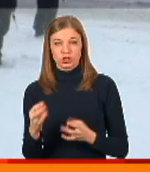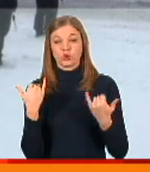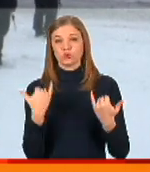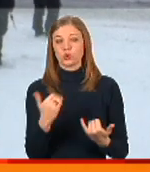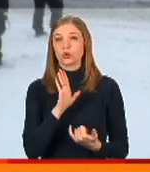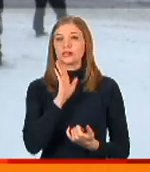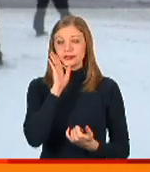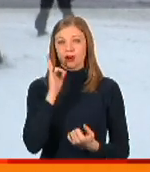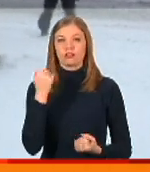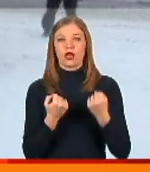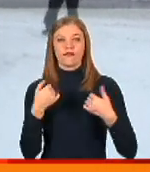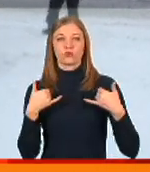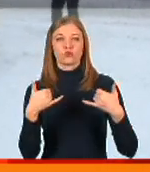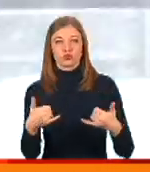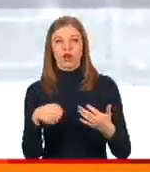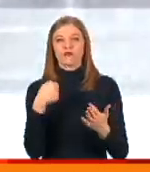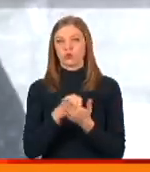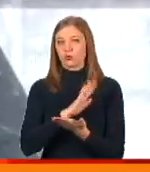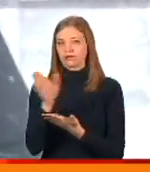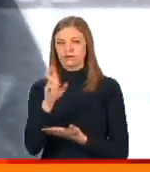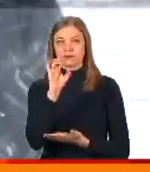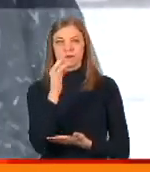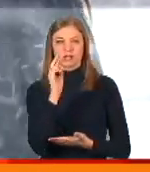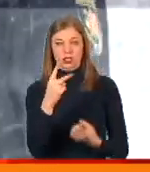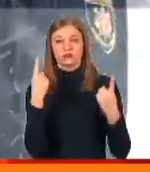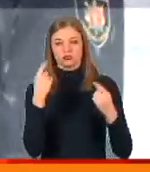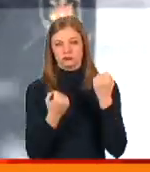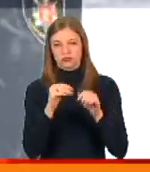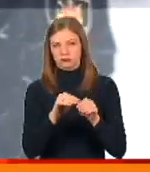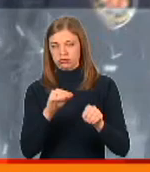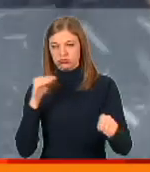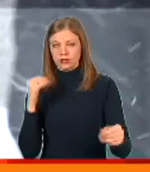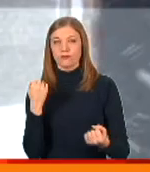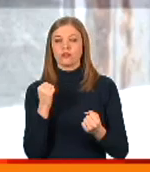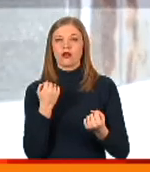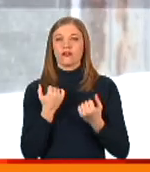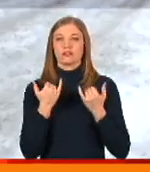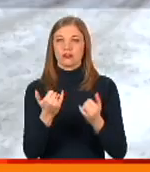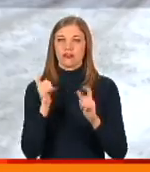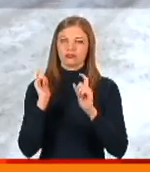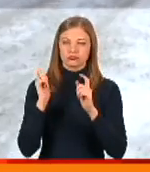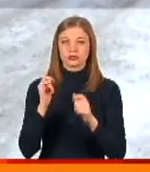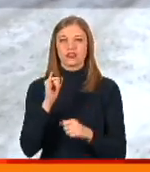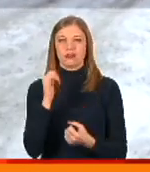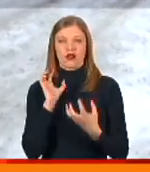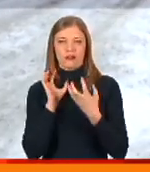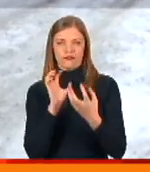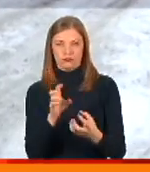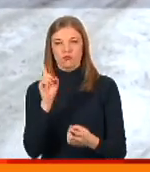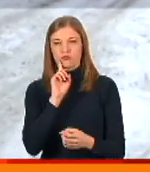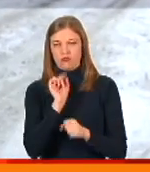Сьогодні зранку на автошляхах у бік Бердянського утворилися чималі затори. Рух для ваговозів та пасажирських